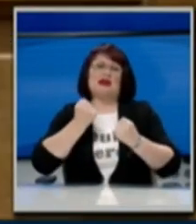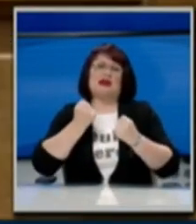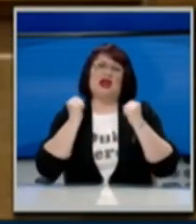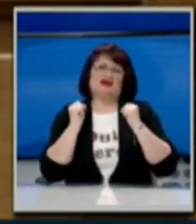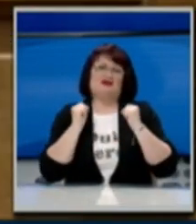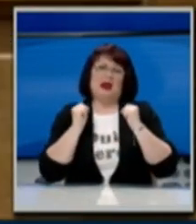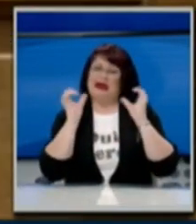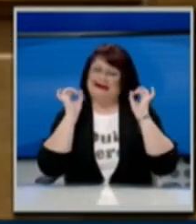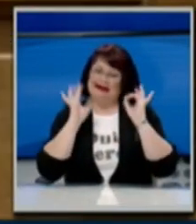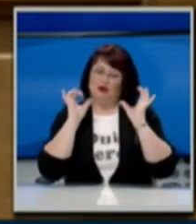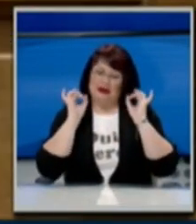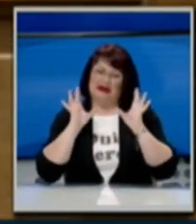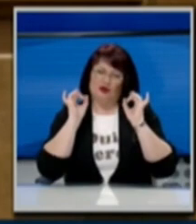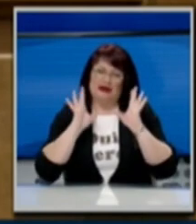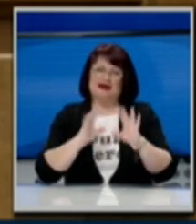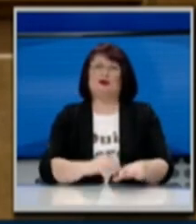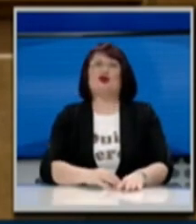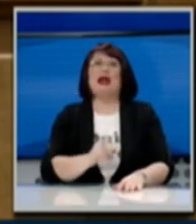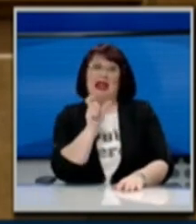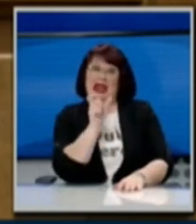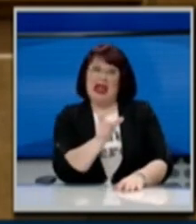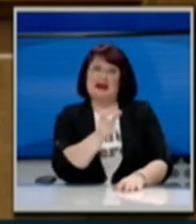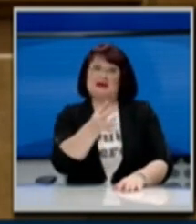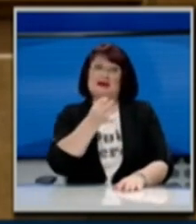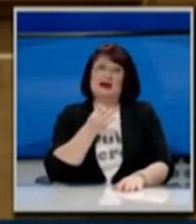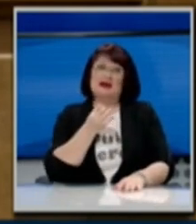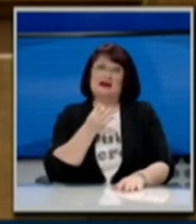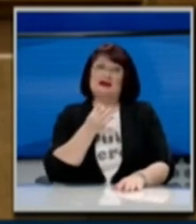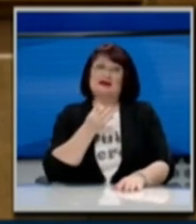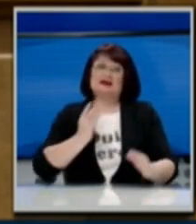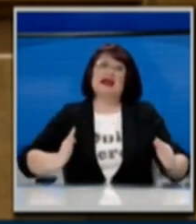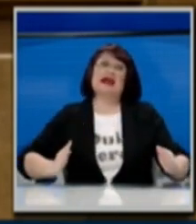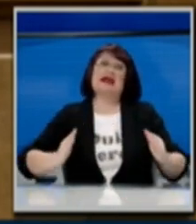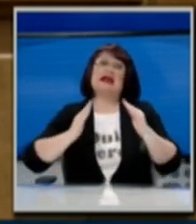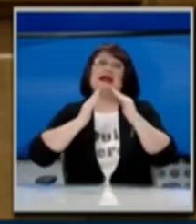Δεν ακούσαμε τη λέξη Τέμπη.